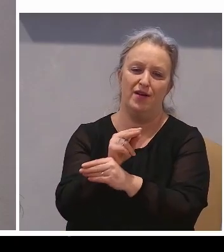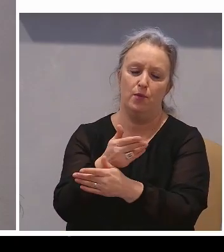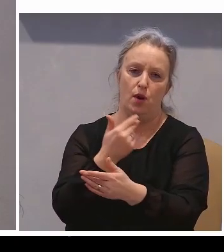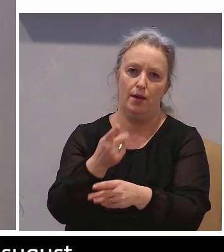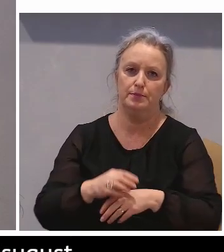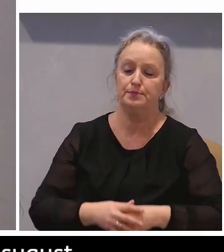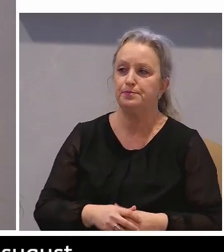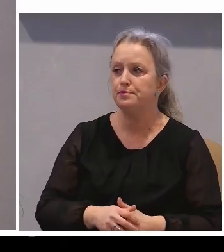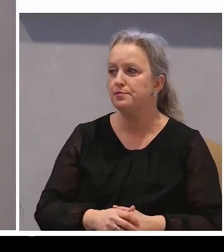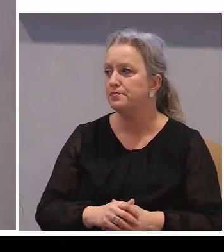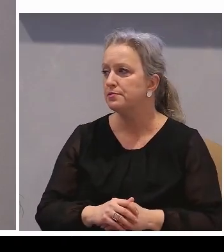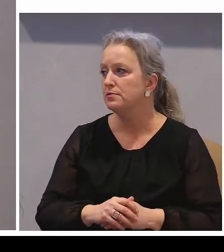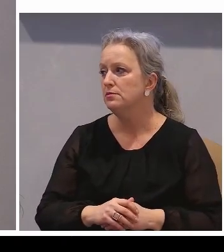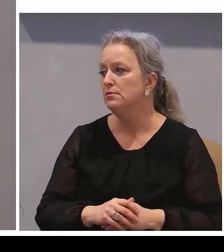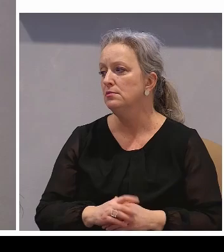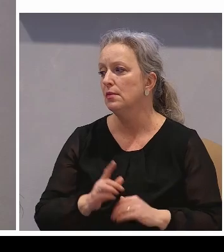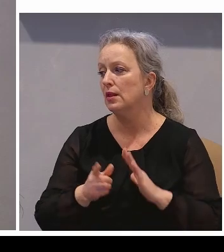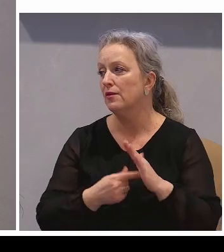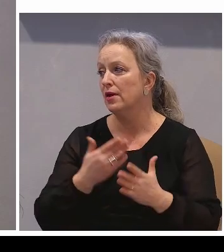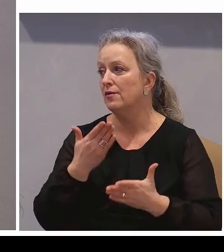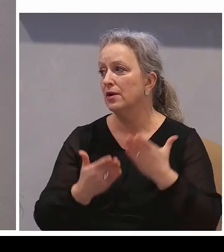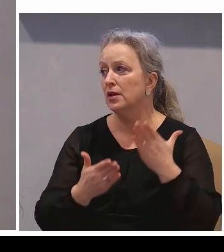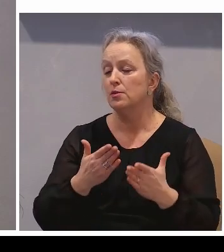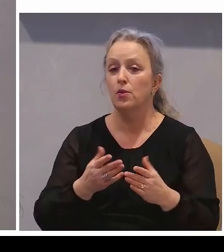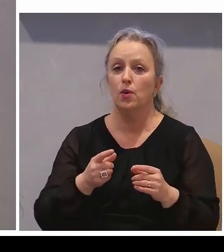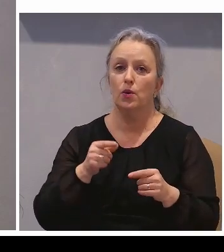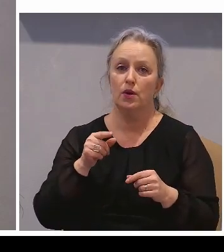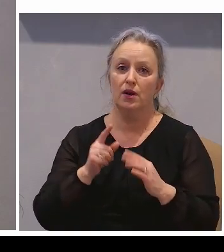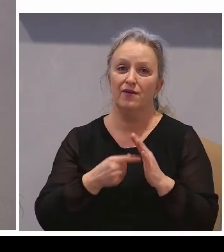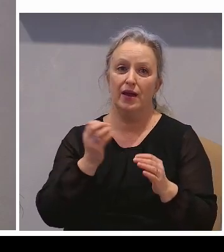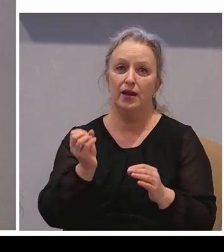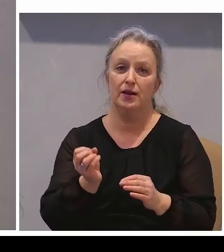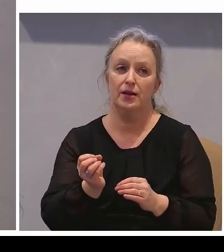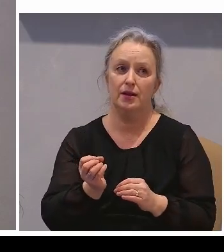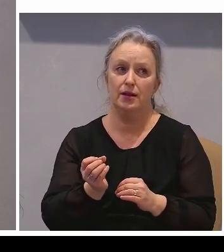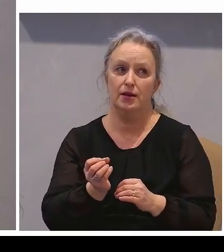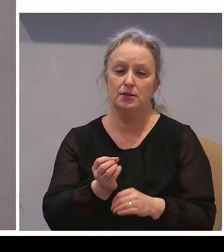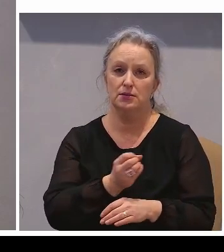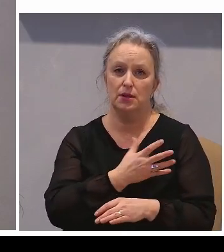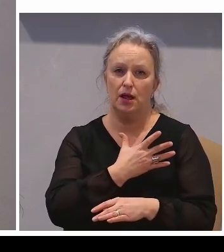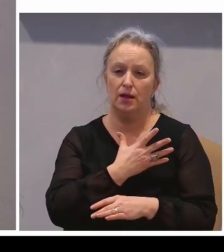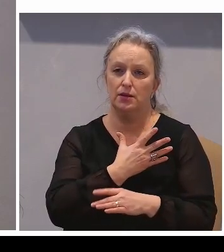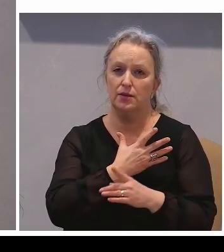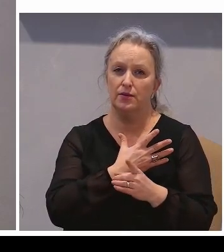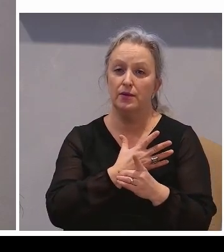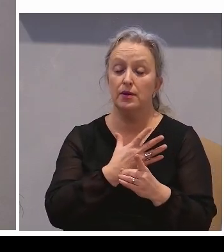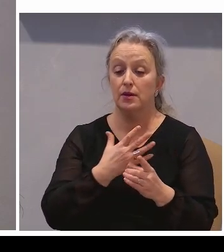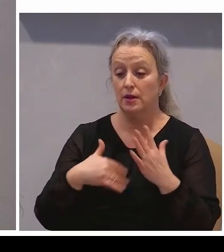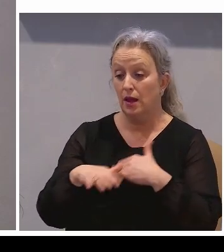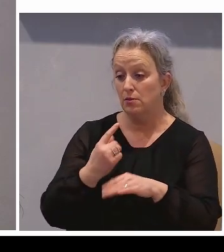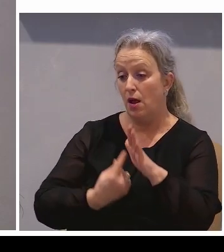Nii. that modify the Ja võib-olla disease. ma saatsin veel seda teile slaididele tähenduseks, millal me